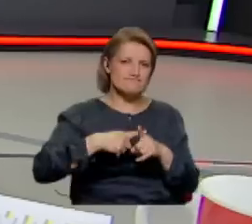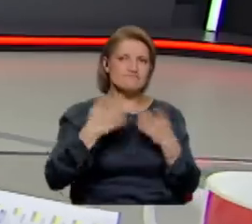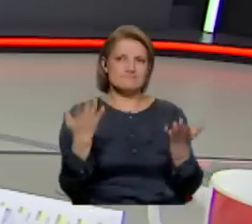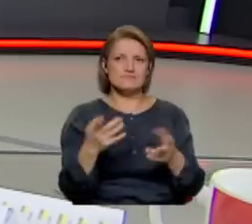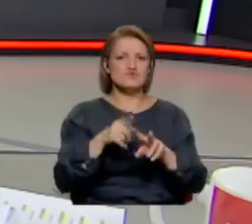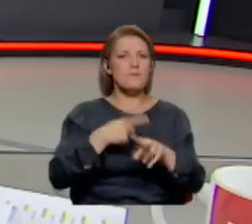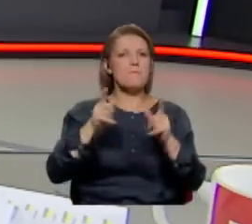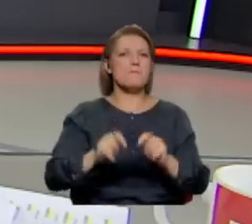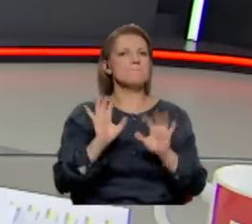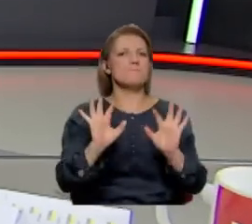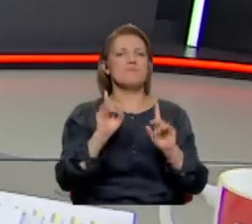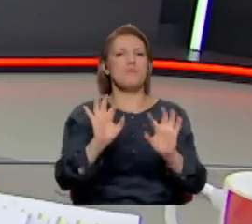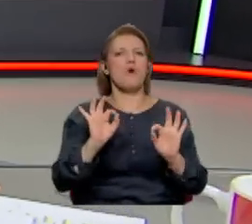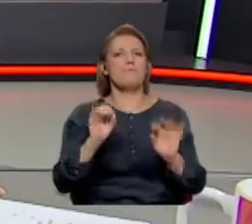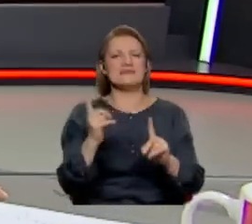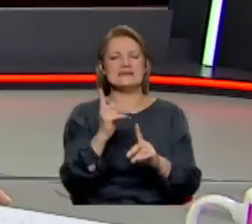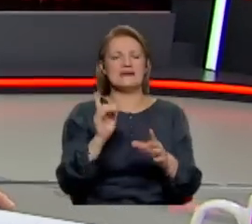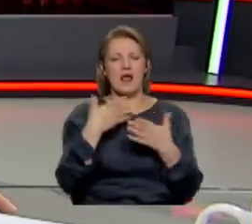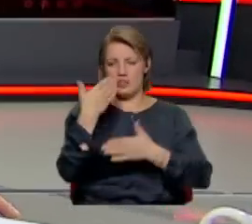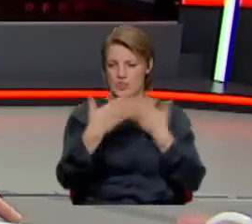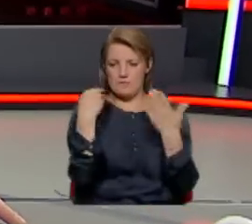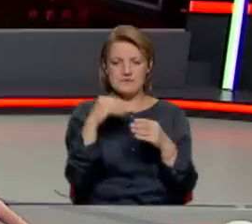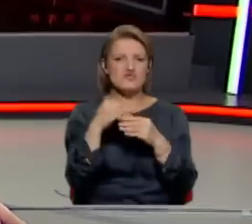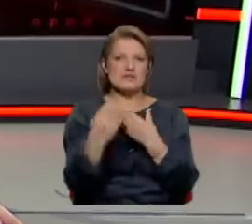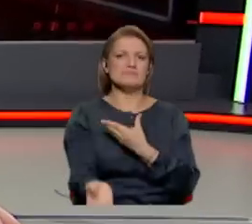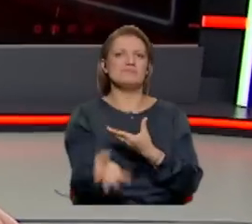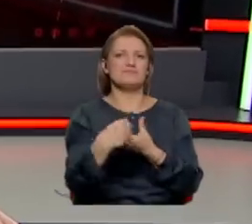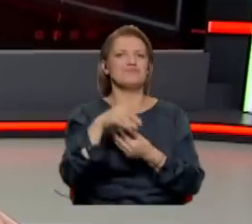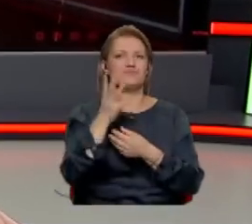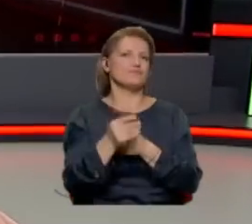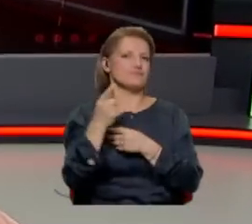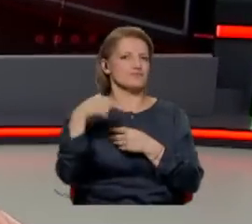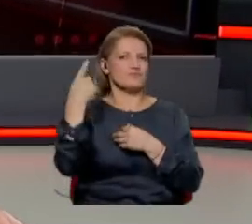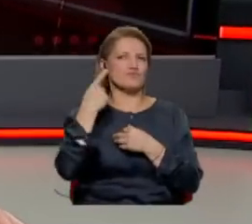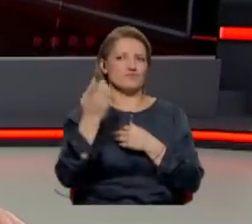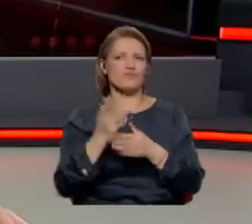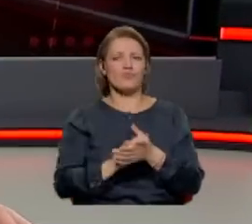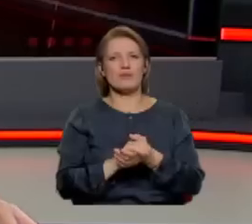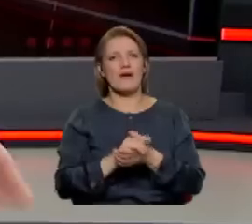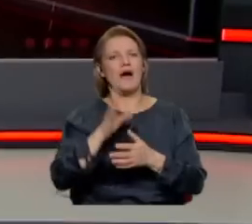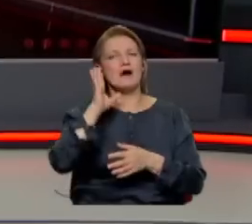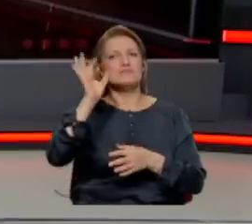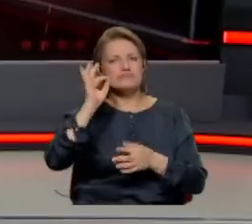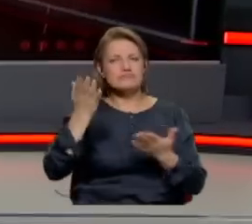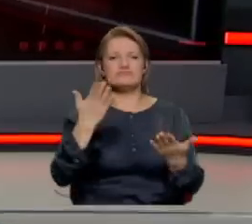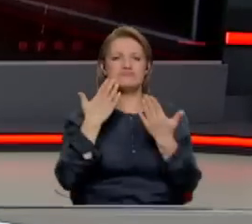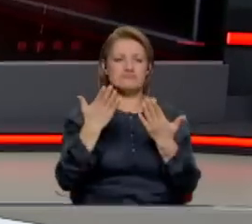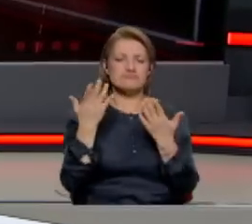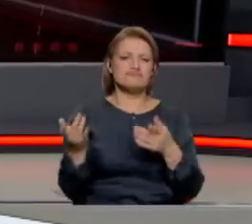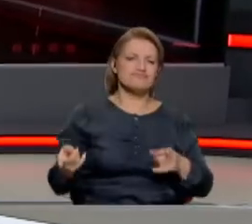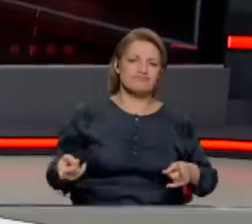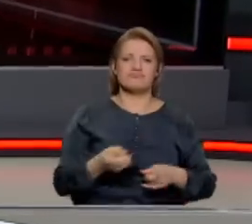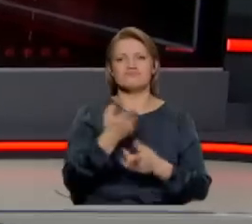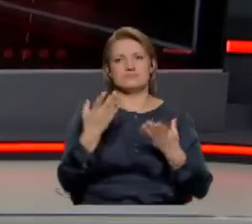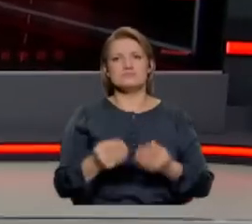böyle bir tanım içine girebileceğini düşünebiliriz bir yandan entelektüeller akademisyenler falan